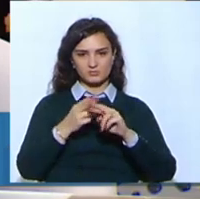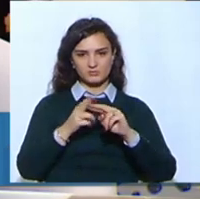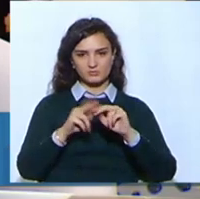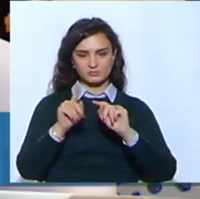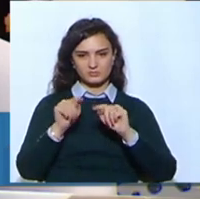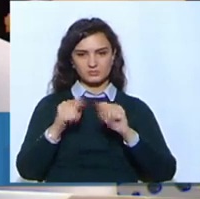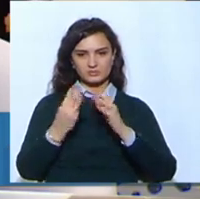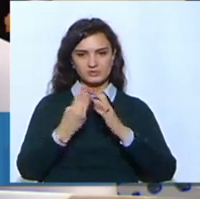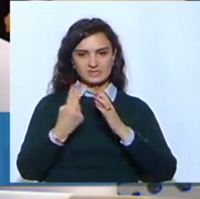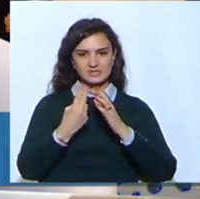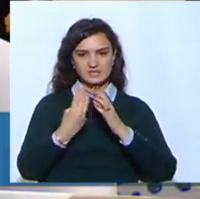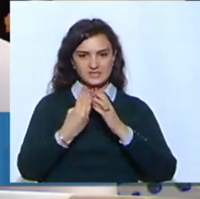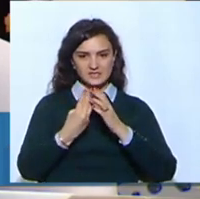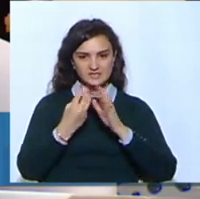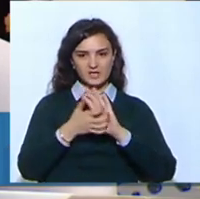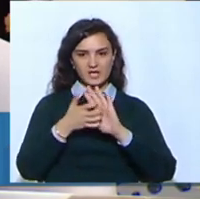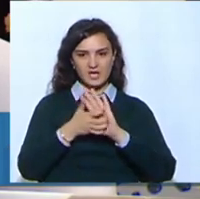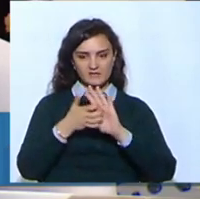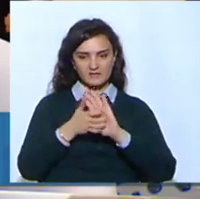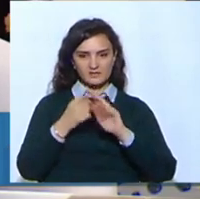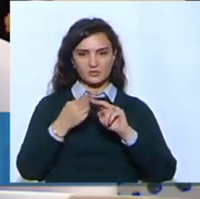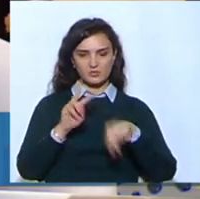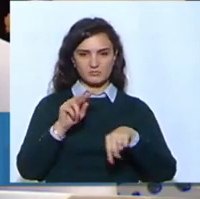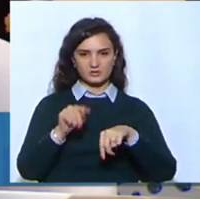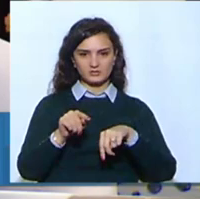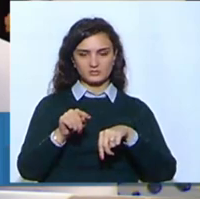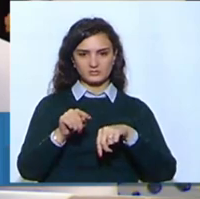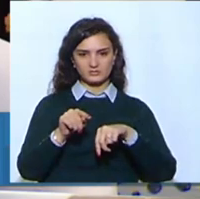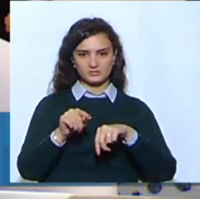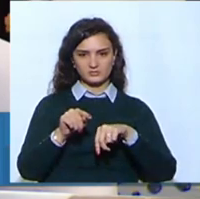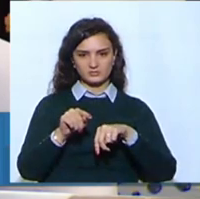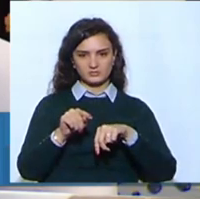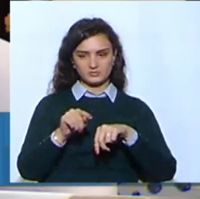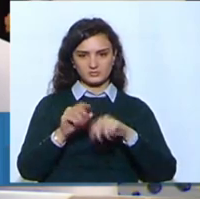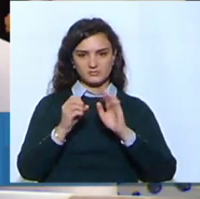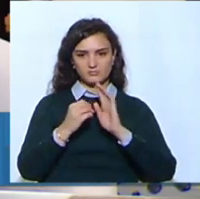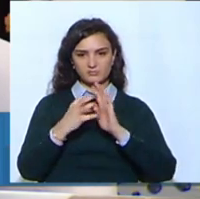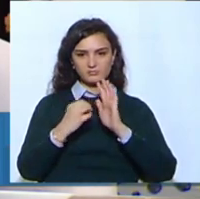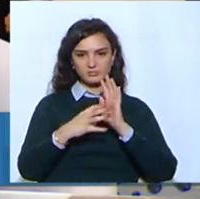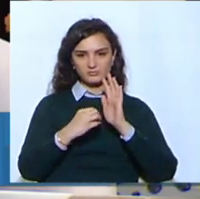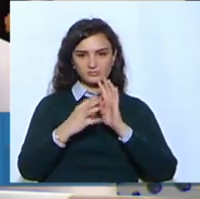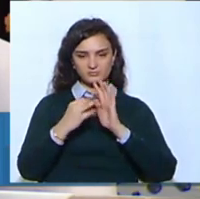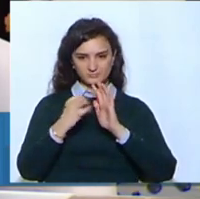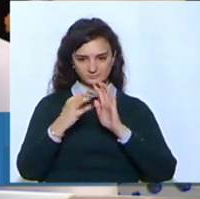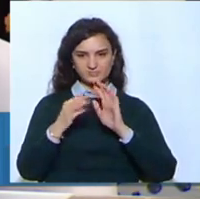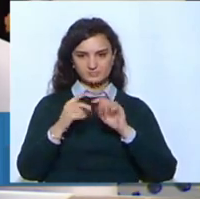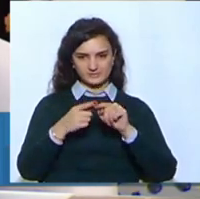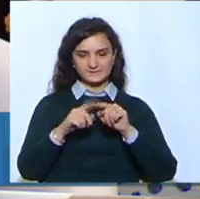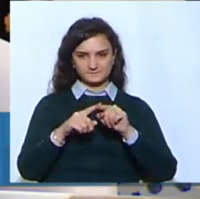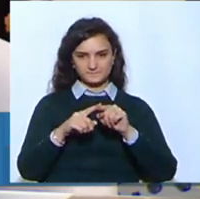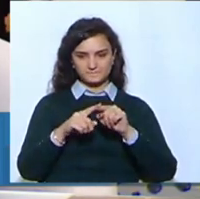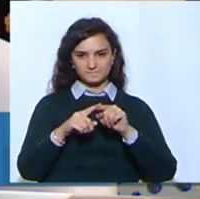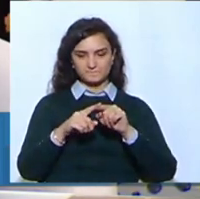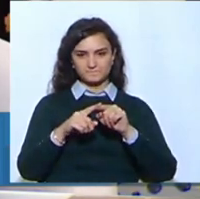რომ ეს წვა და ქავილი მეორადად იწვევს კიდე ექსკორიაციების, ანუ ნახეთქების განვითარებას გარეთ სასქესო ბაგეებს